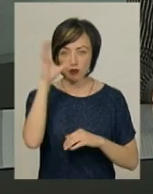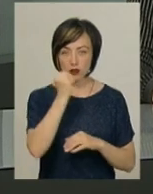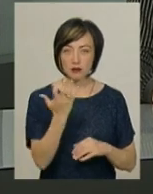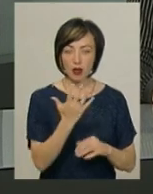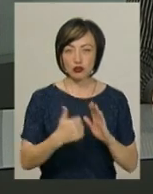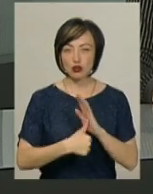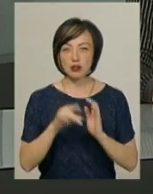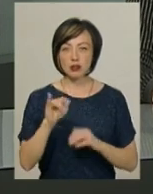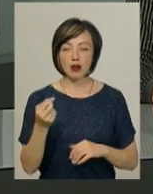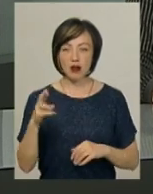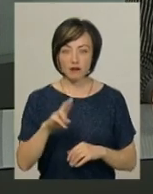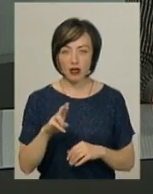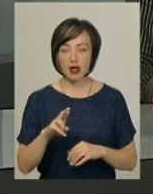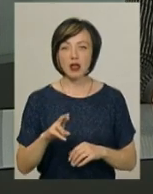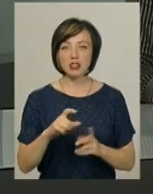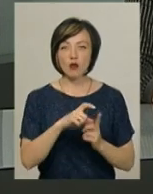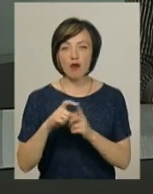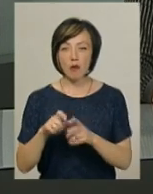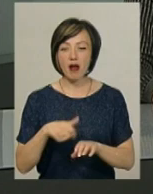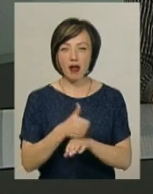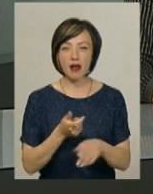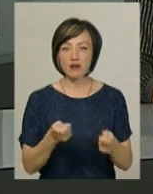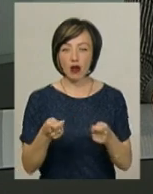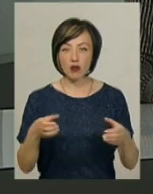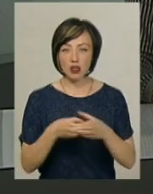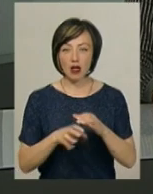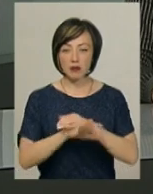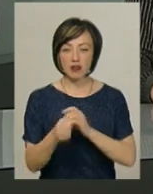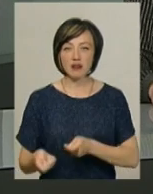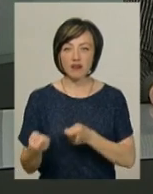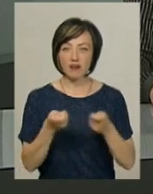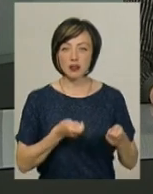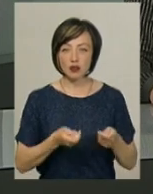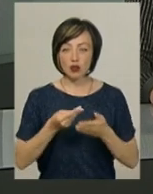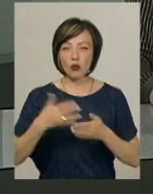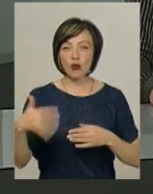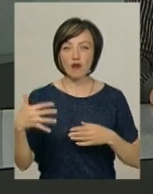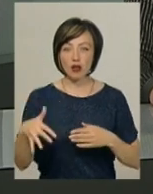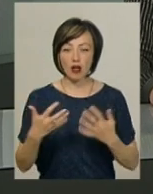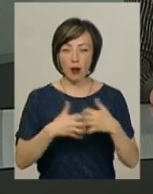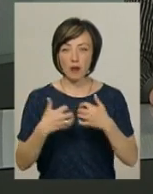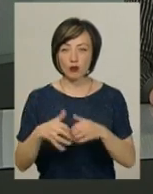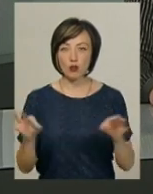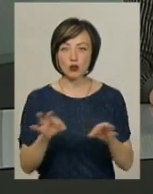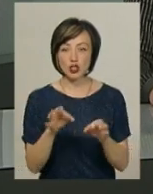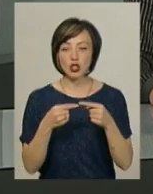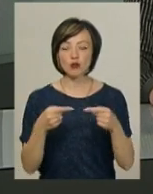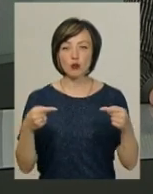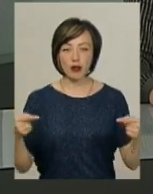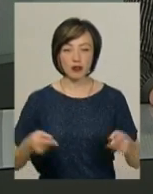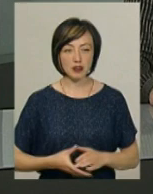травня. За словами фронтмена колективу Андрія Журби, грабіжники винесли з приміщення дороговартісну апаратуру та музичні